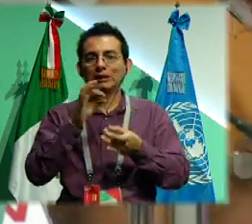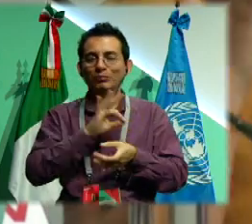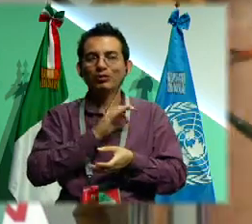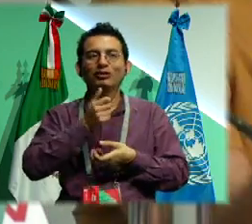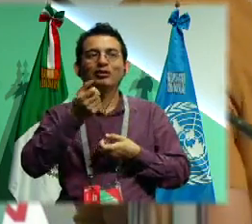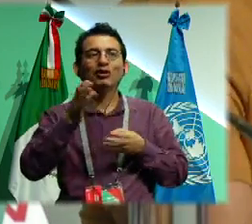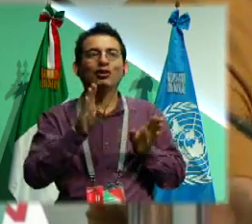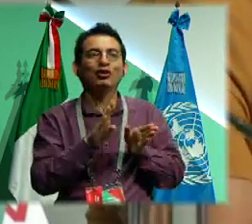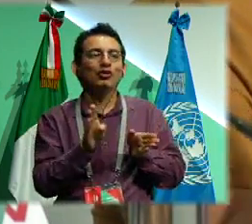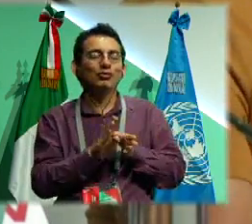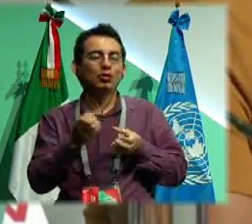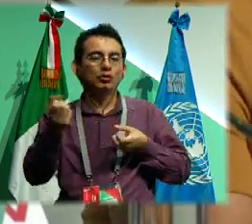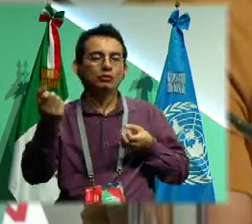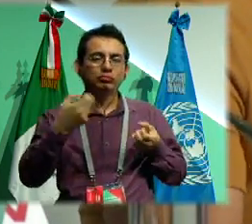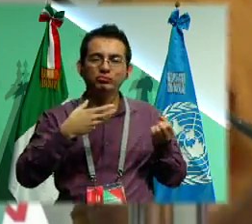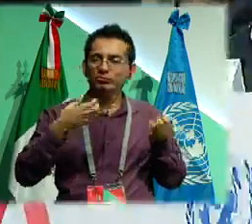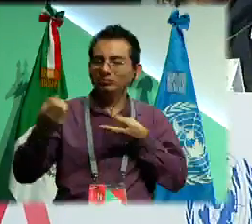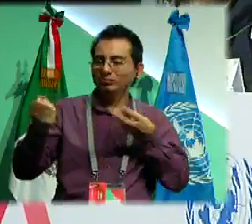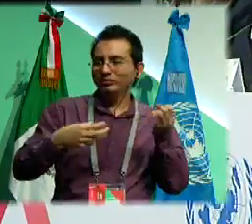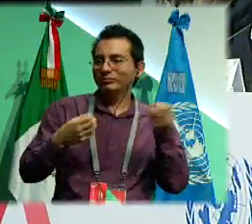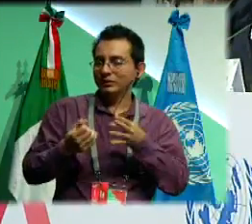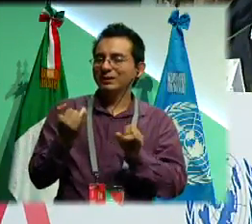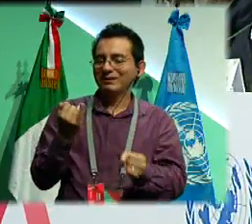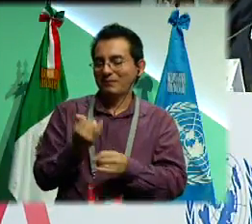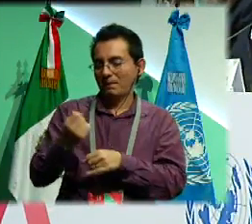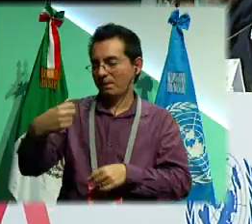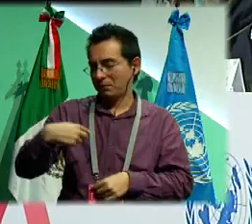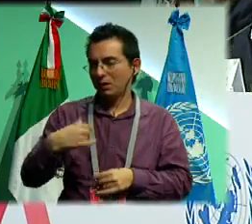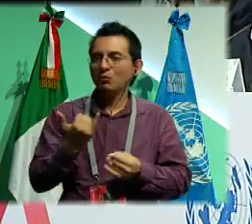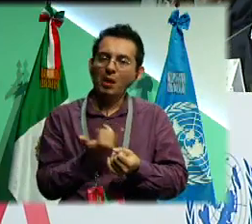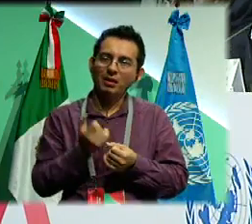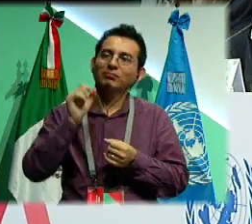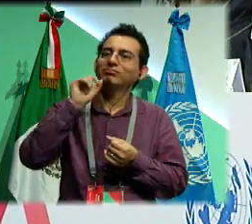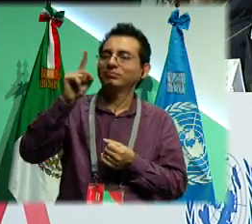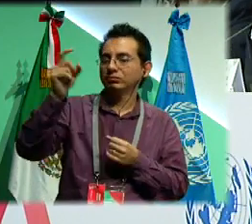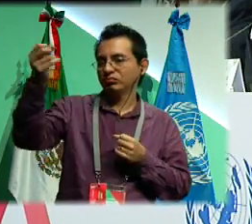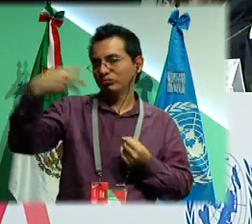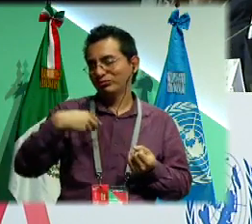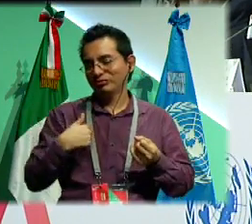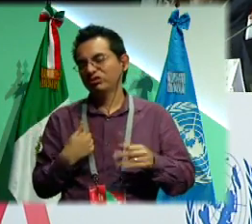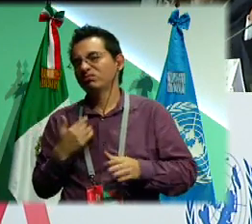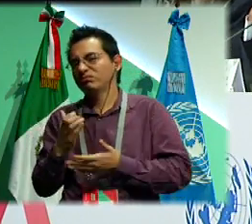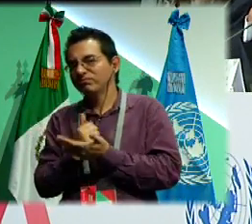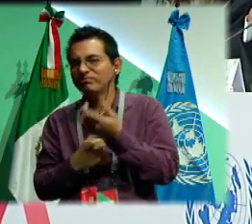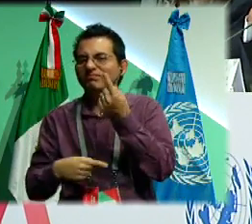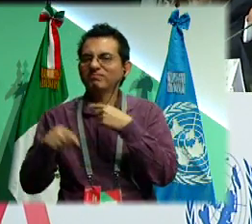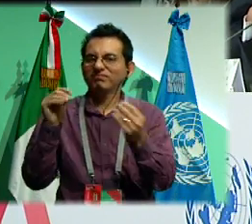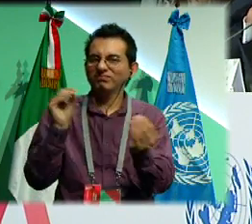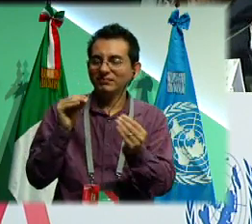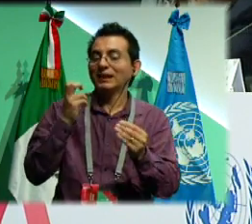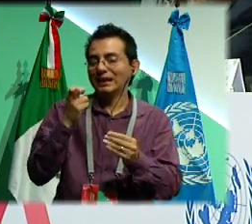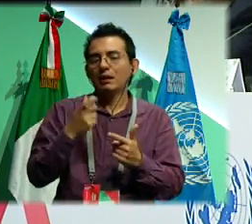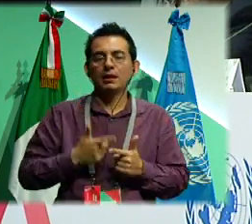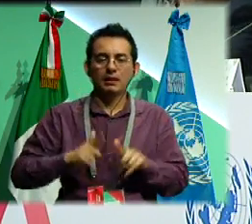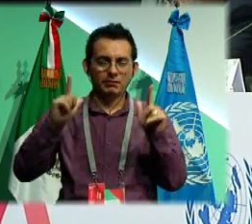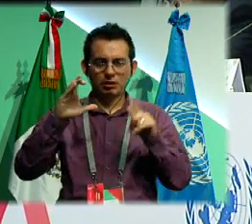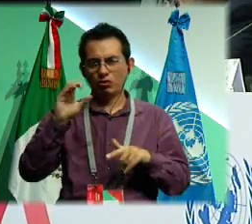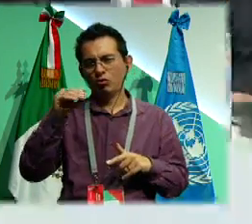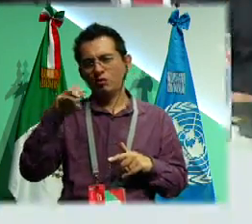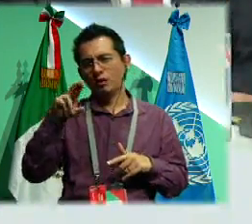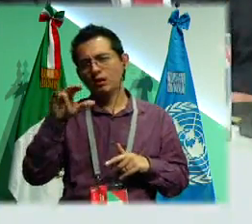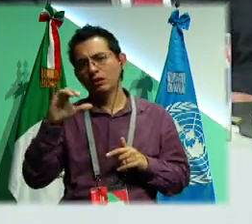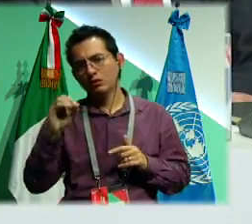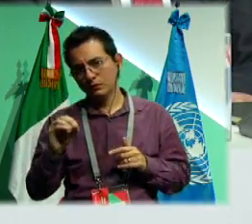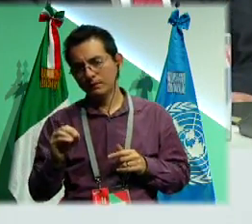Donc cela donnait une certaine garantie, une certitude au libre-échange. D'une manière générale, il y a un peu